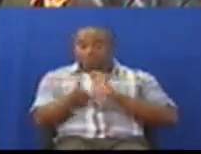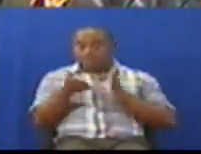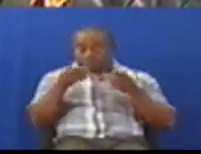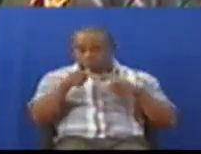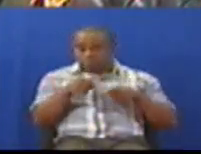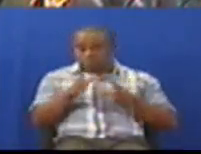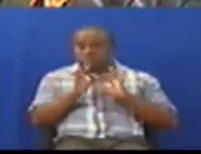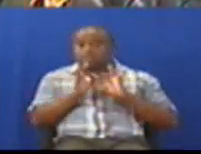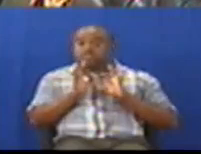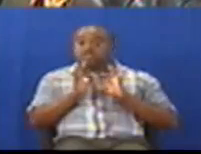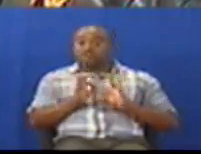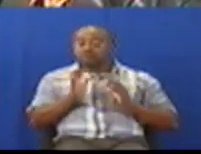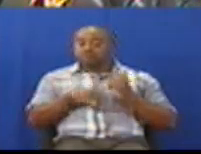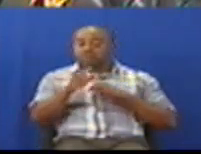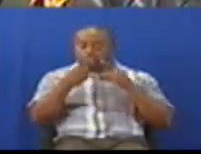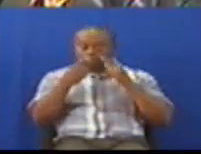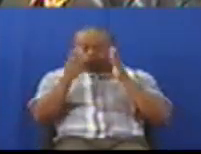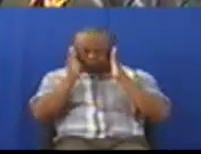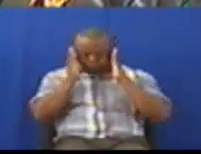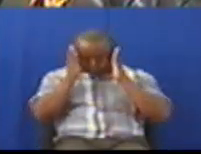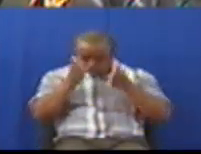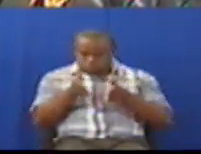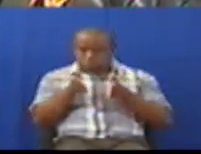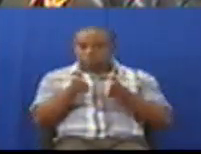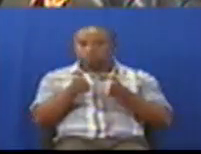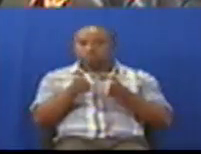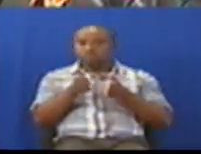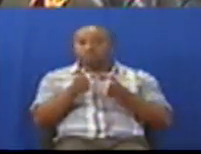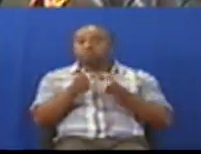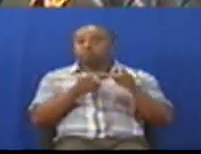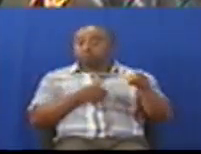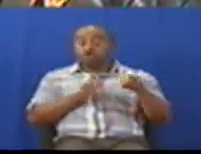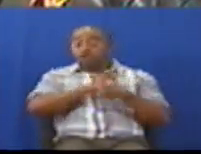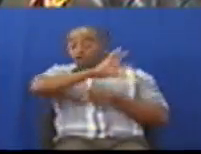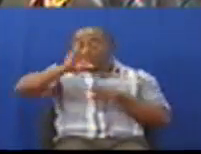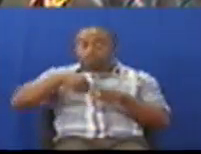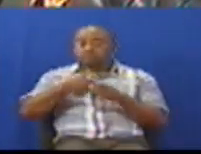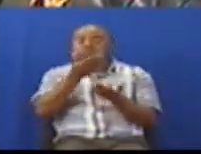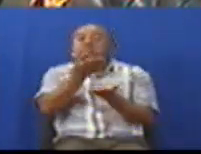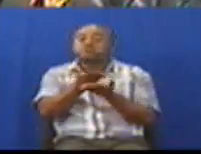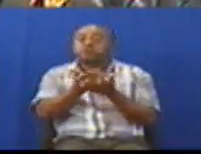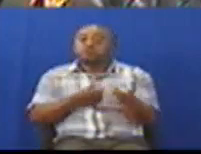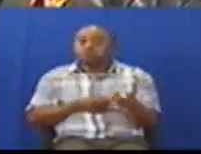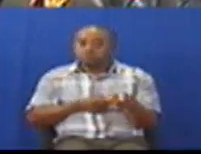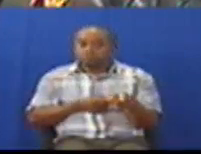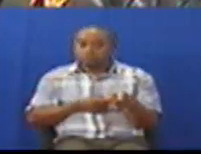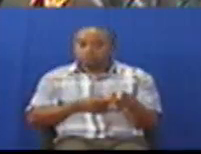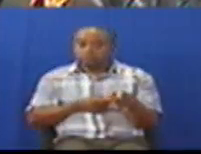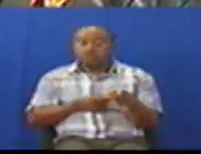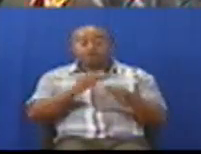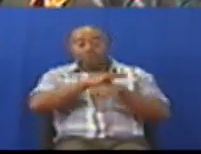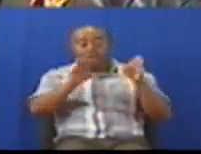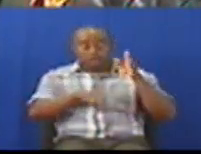kujipeleka kwenye ile hoja unayokuwa unaisemea, na sisi wote ni mashahidi kwa taarifa aliyoitoa makamu